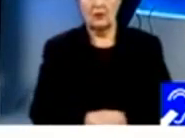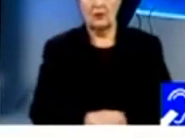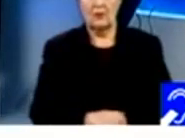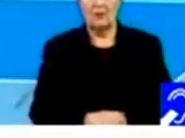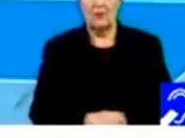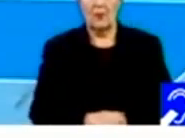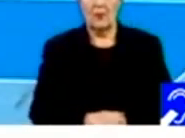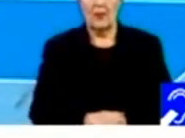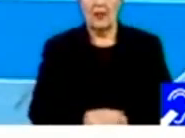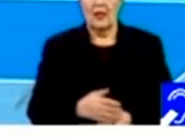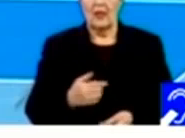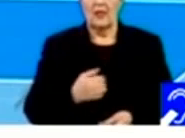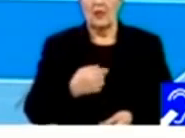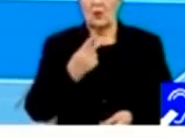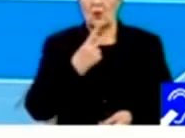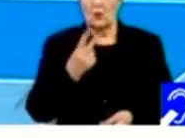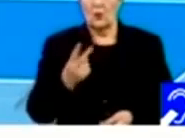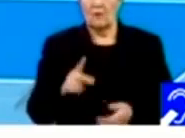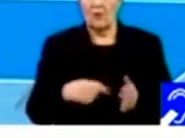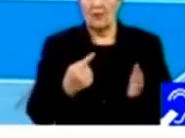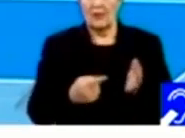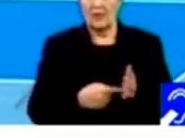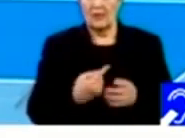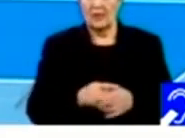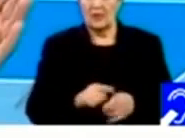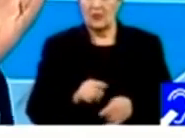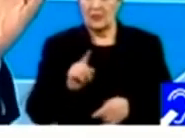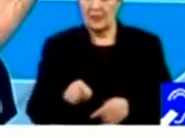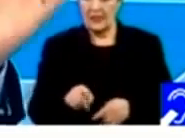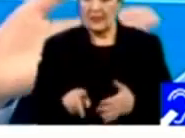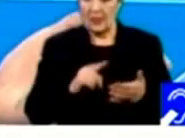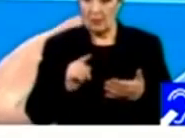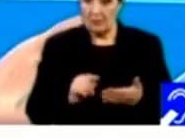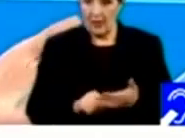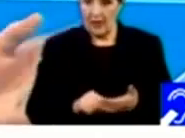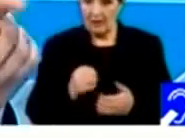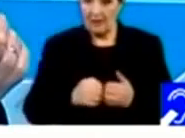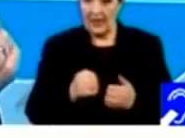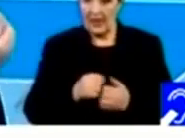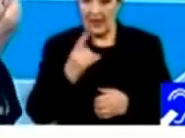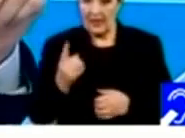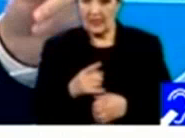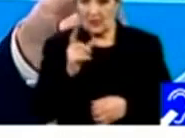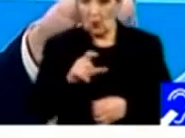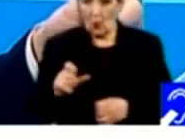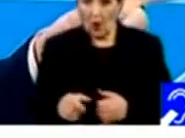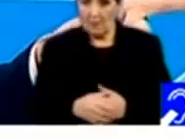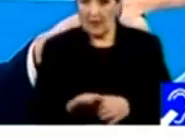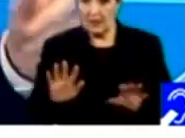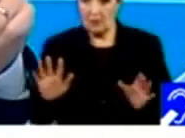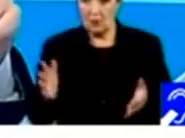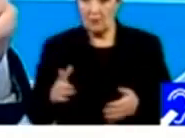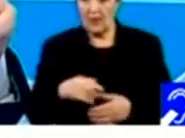Mă iertați că intervin, dar eu nu zadar v-am adresat această întrebare, pentru că, ca de fiecare dată, oamenii, din moment ce